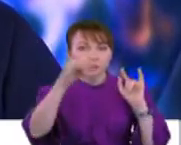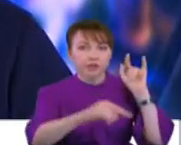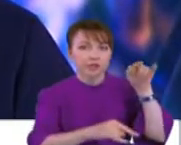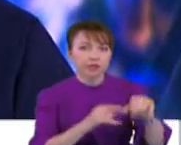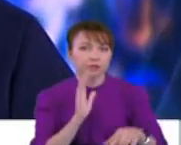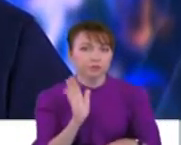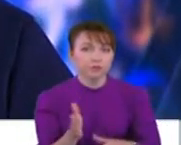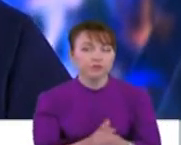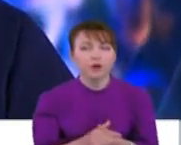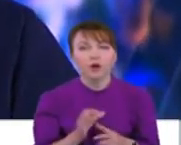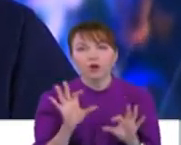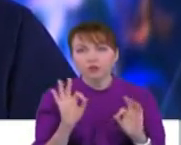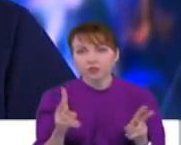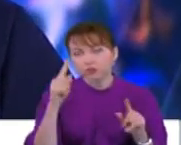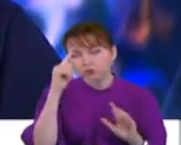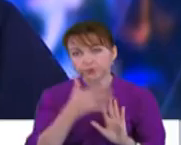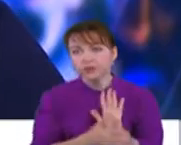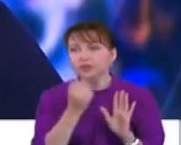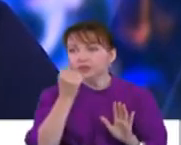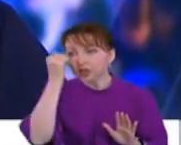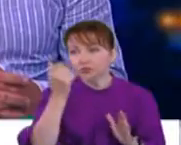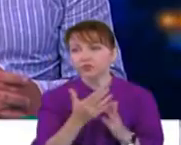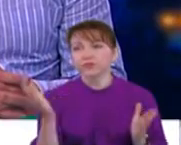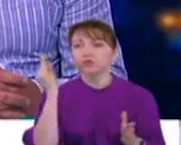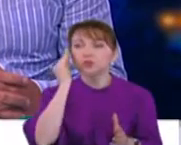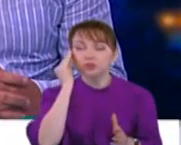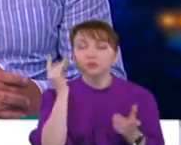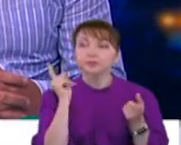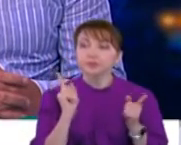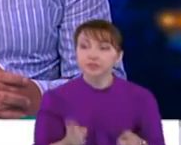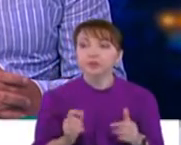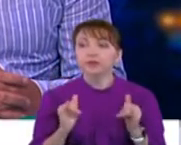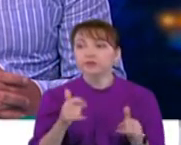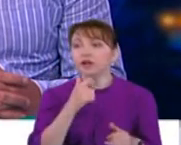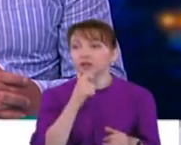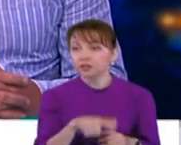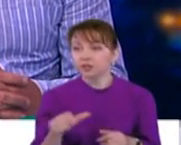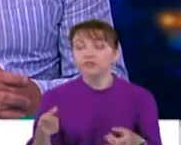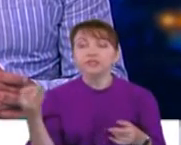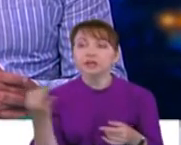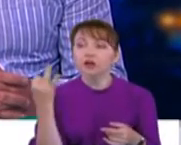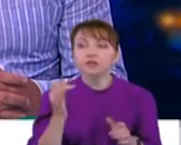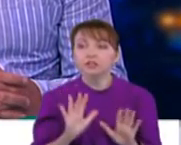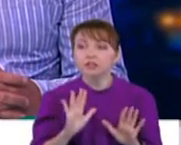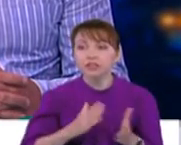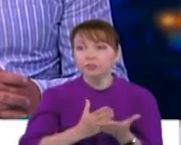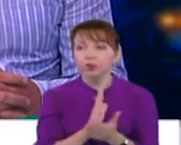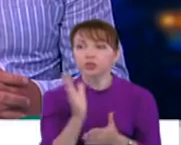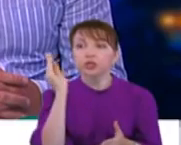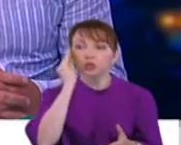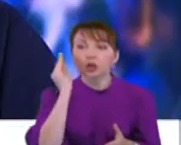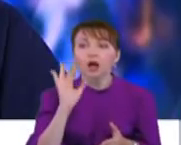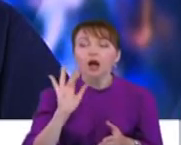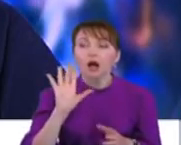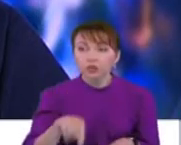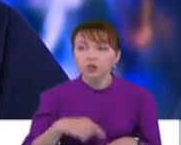далі. Окей, зрозуміли і дякуємо за вашу позицію, тому що справді для глядачів цікаво не тільки політична точка зору, але й точка